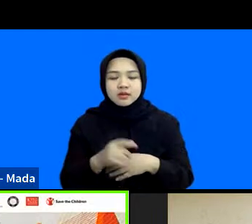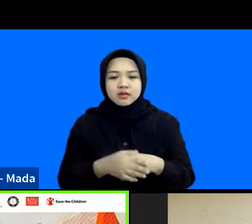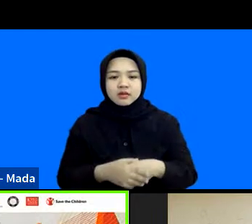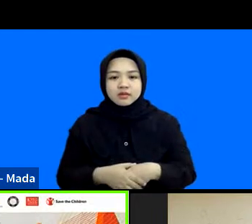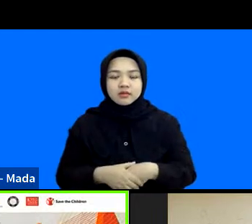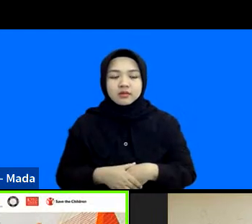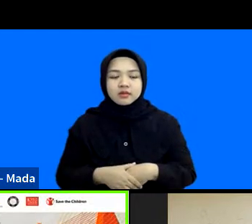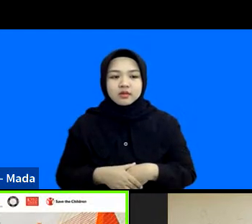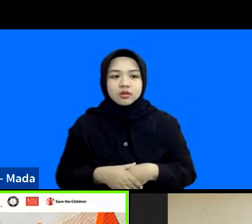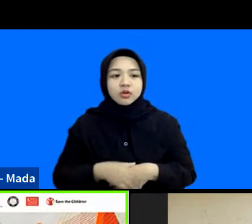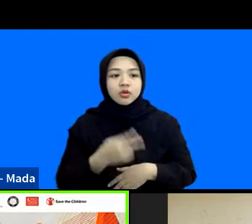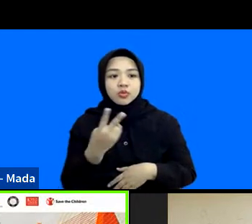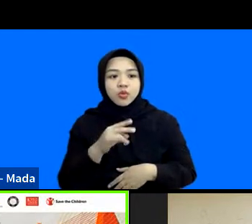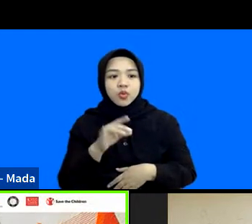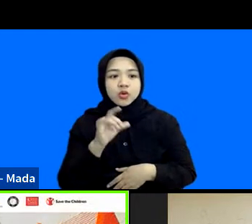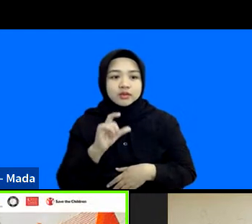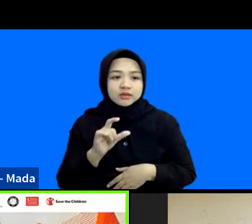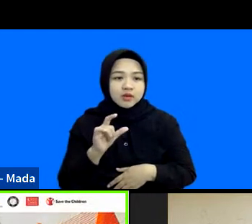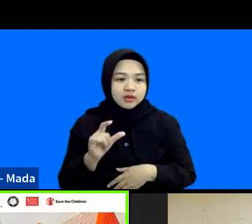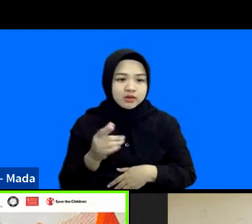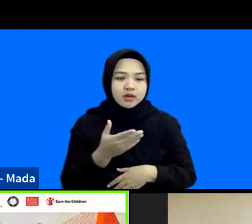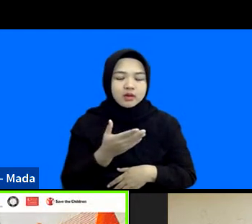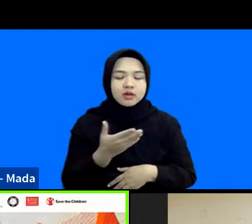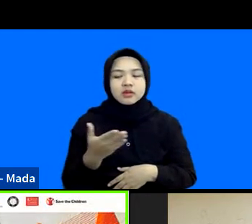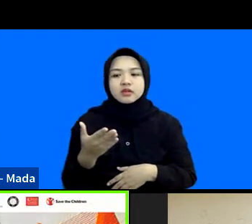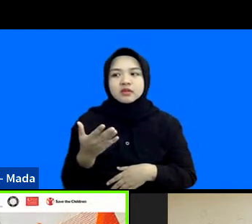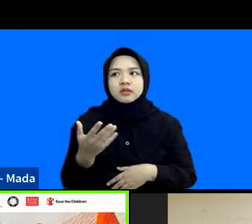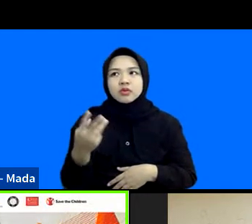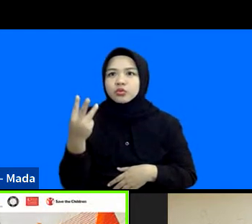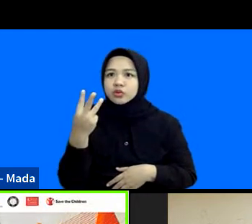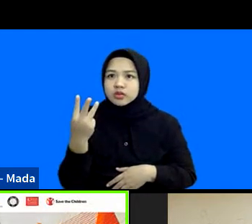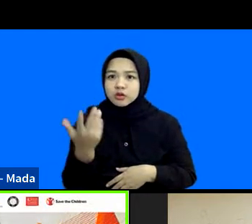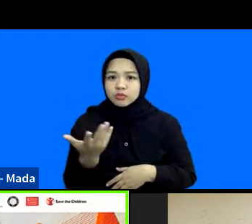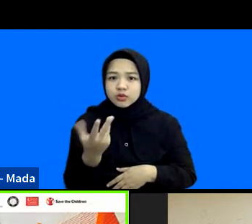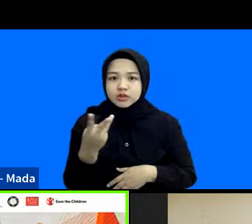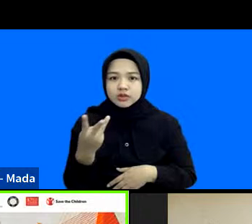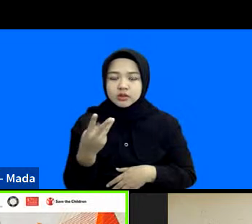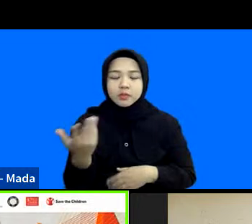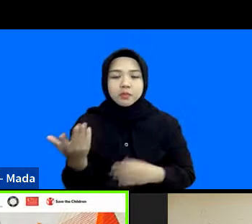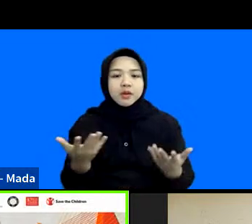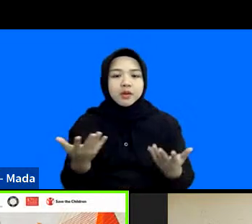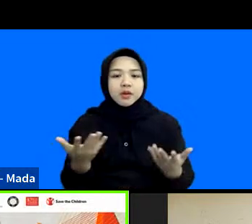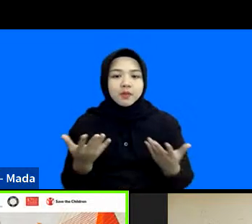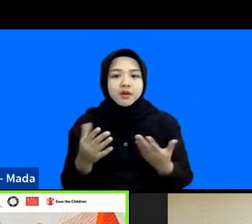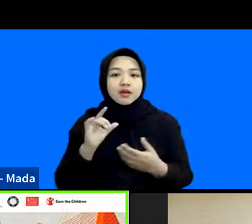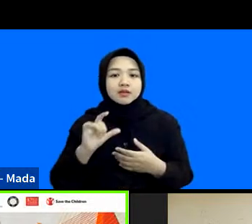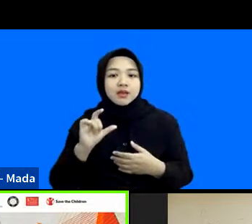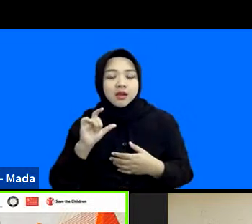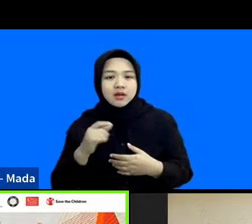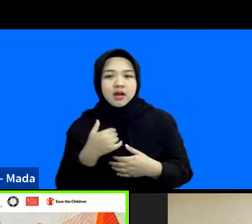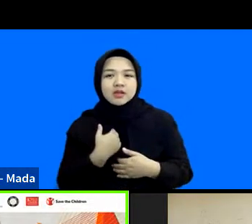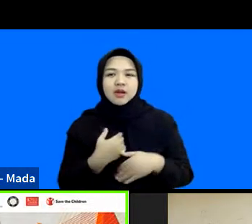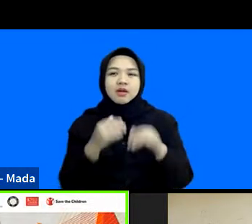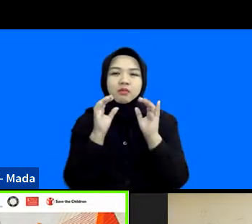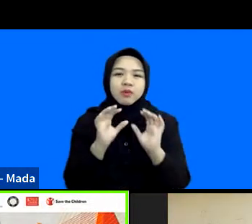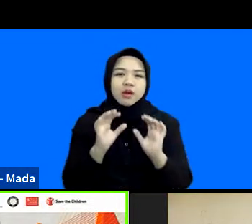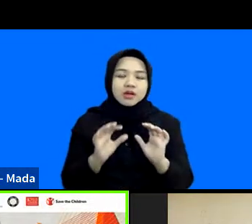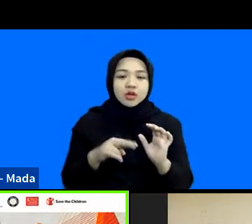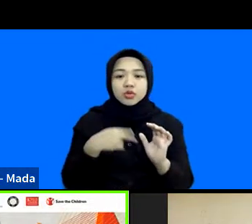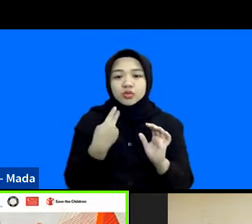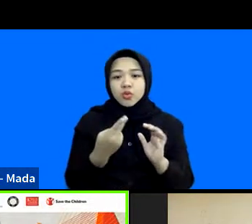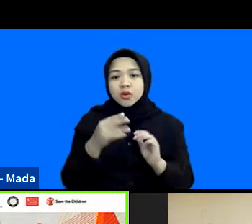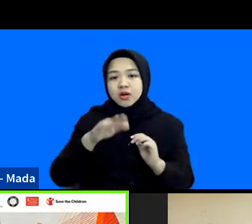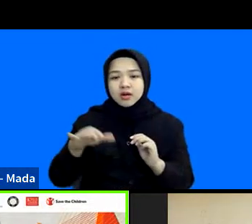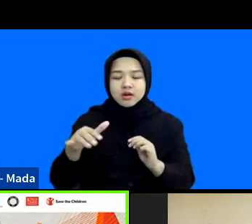dua metode yang dia apa ya, yang dia bahkan tiga metode mungkin ya. Bagaimana caranya sebanyak-banyaknya agar suara anak itu